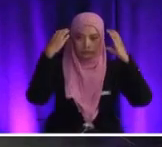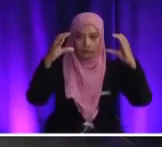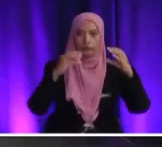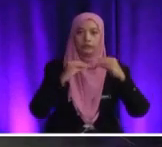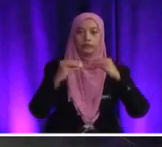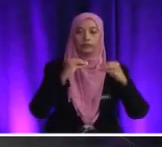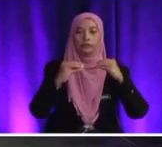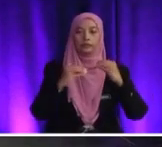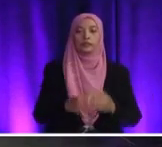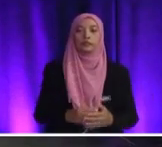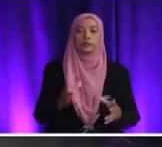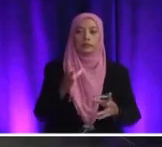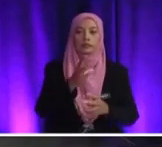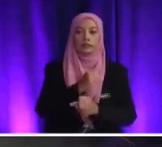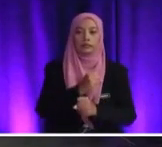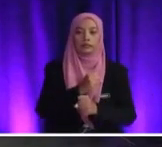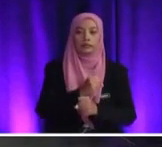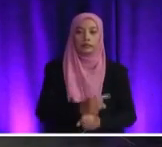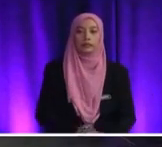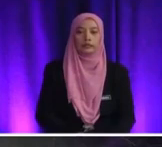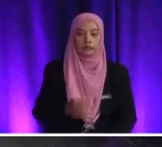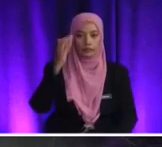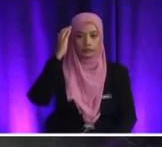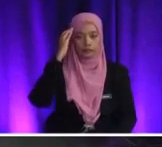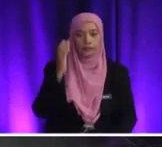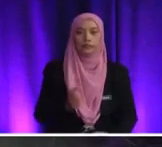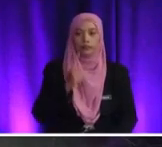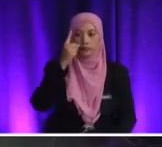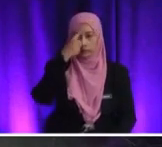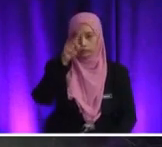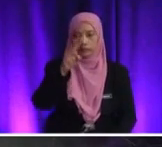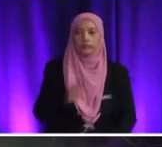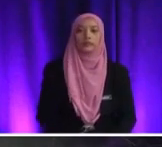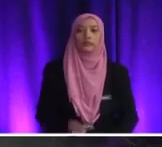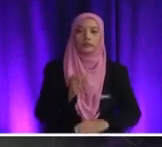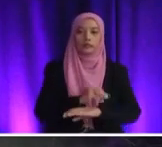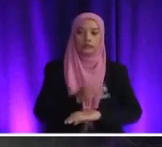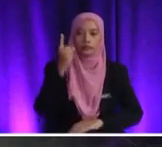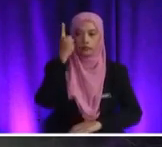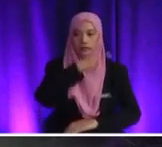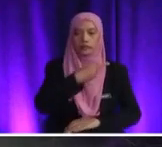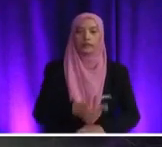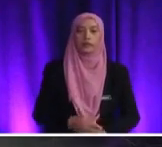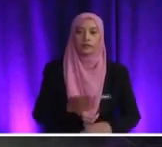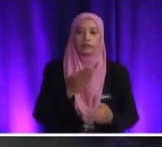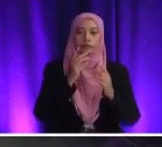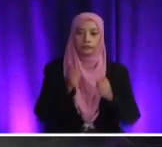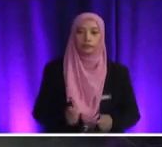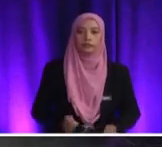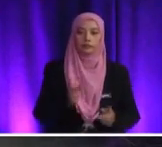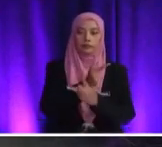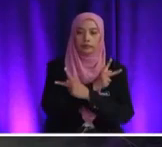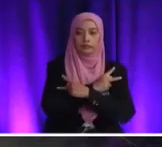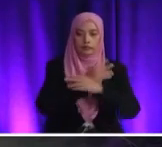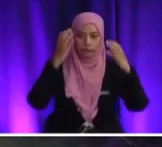kita manfaat untuk masa depan kita ya tiba-tiba thirteenag kita DPD SMK Bandar utama Damansara tiga dimensi